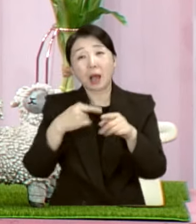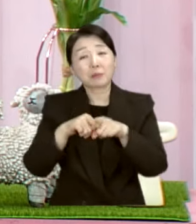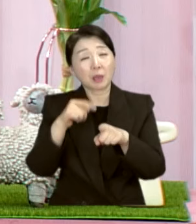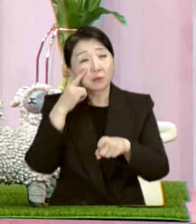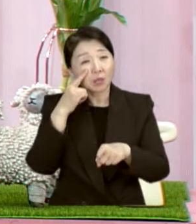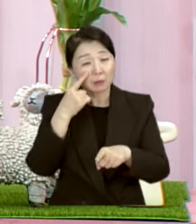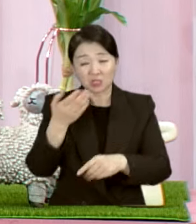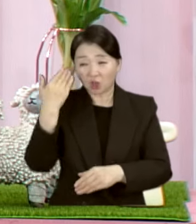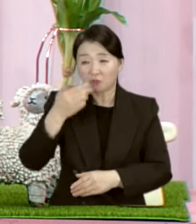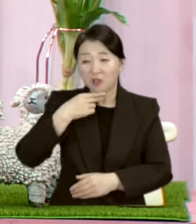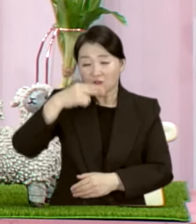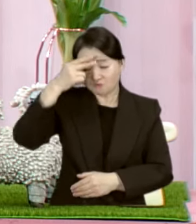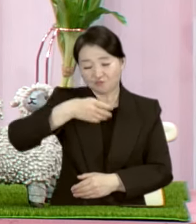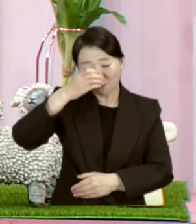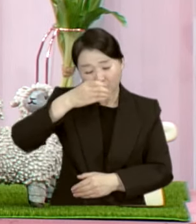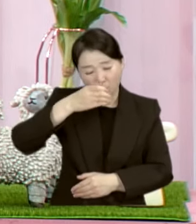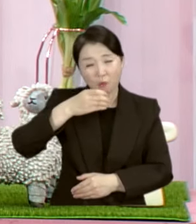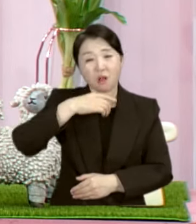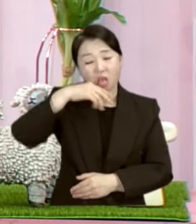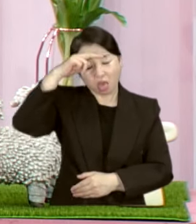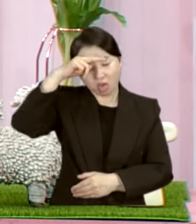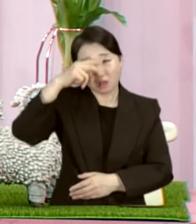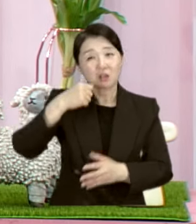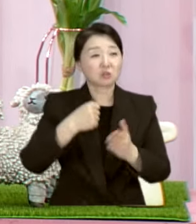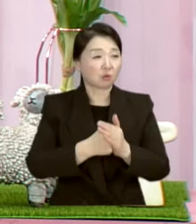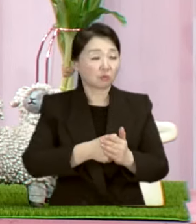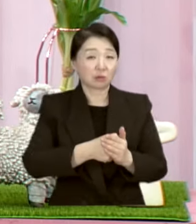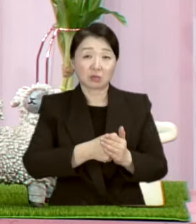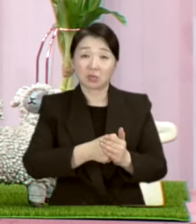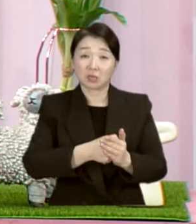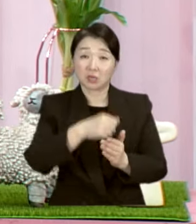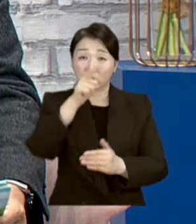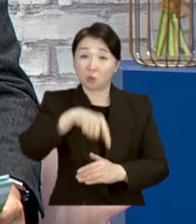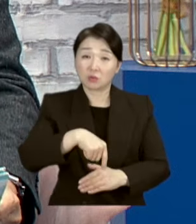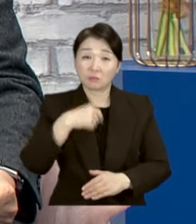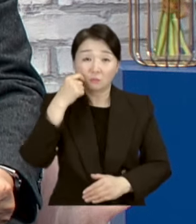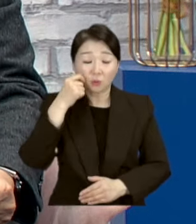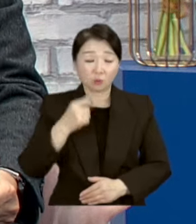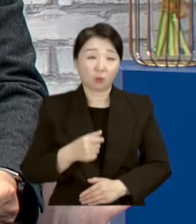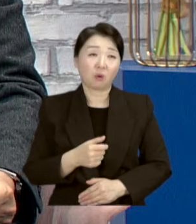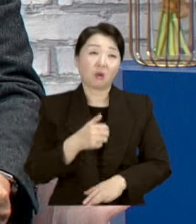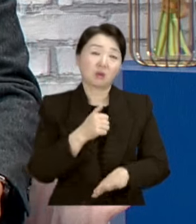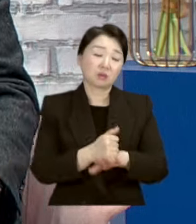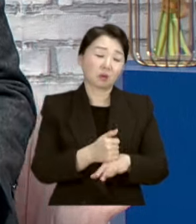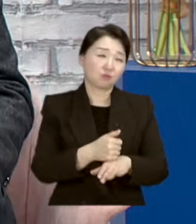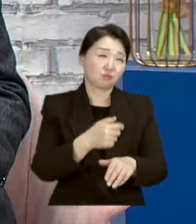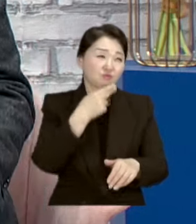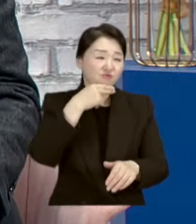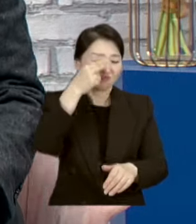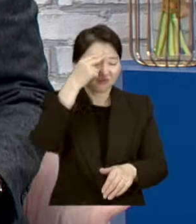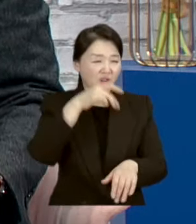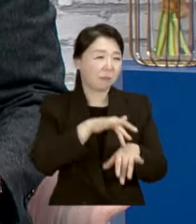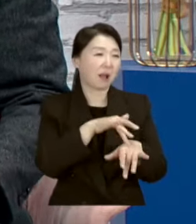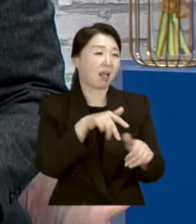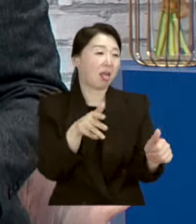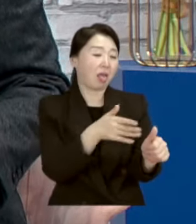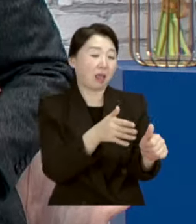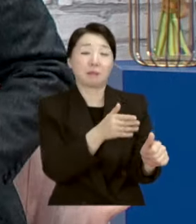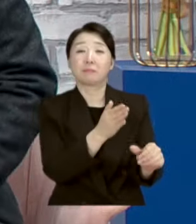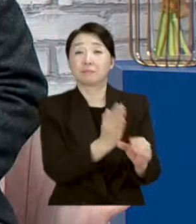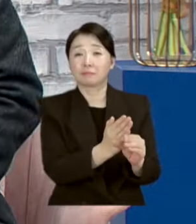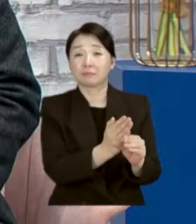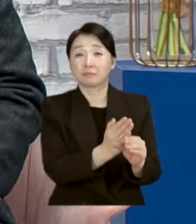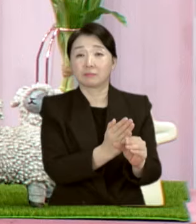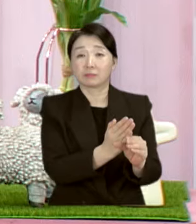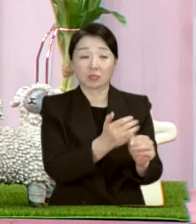못 나오고 이런 세월을 2년 동안 계속 그러니까 하다가 술마귀가 조종하는구나. 술마귀가 조종했어요. 그러니까